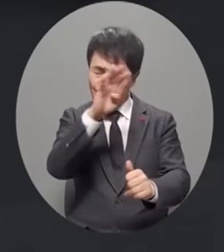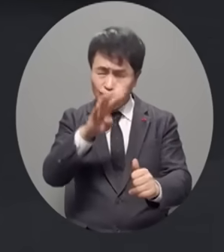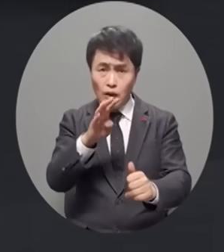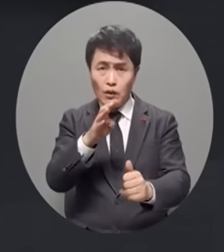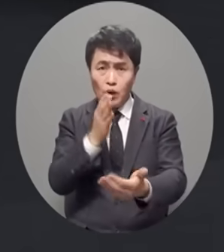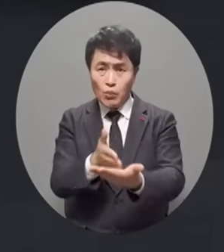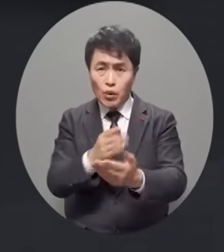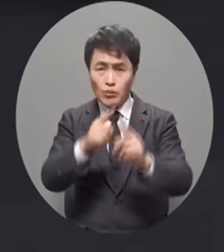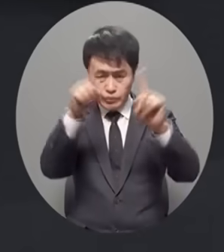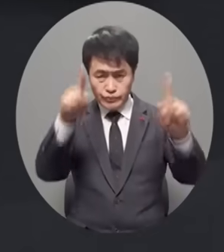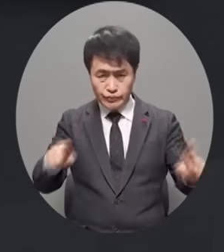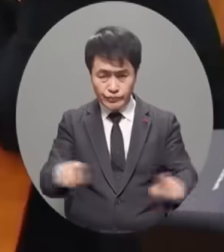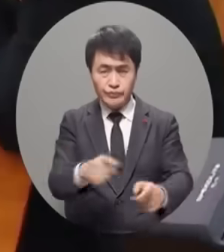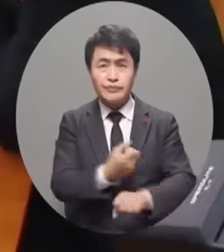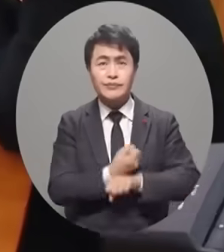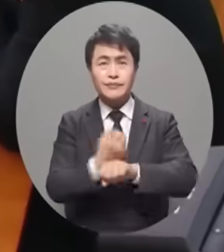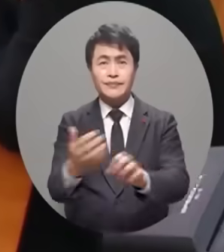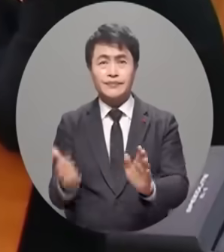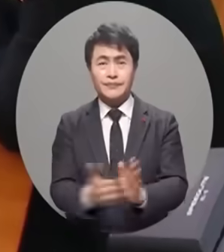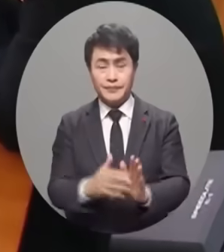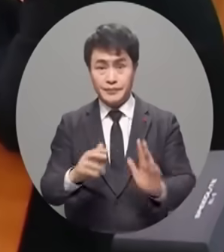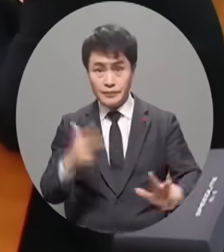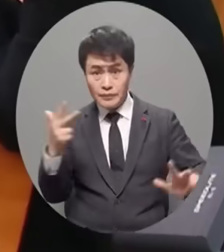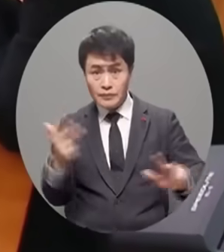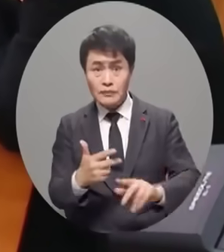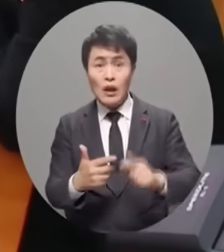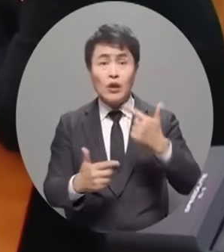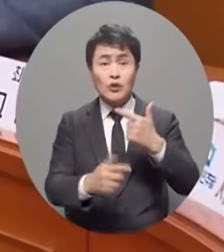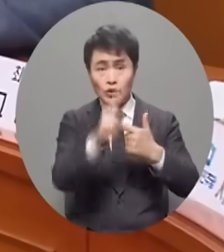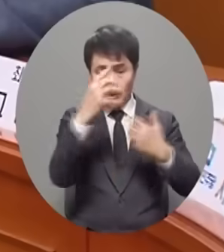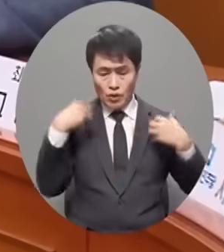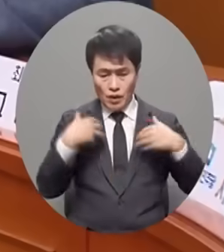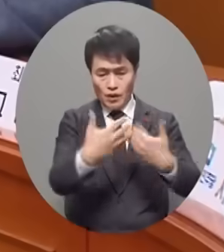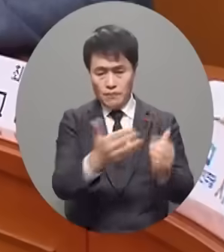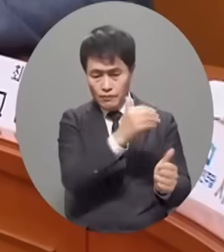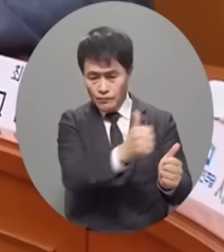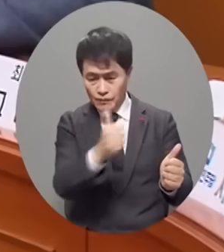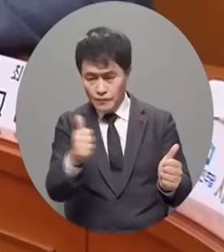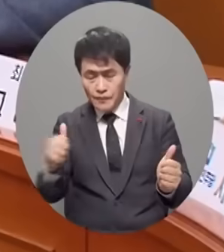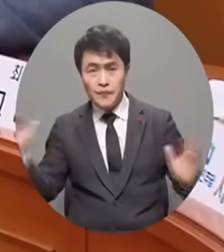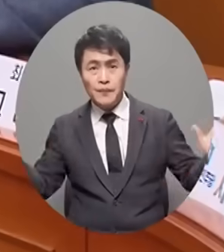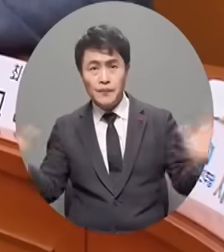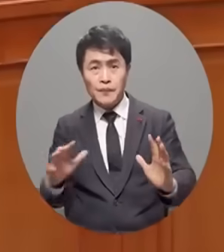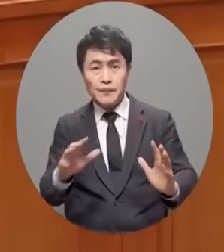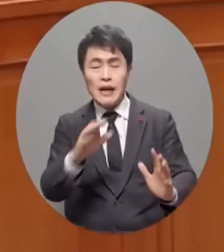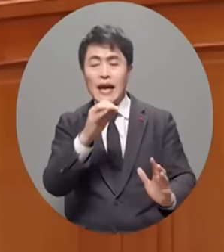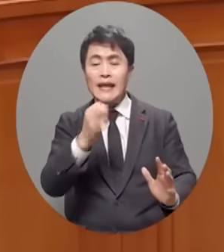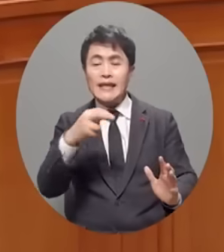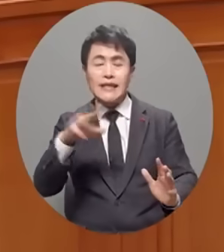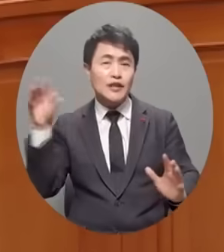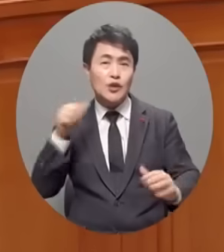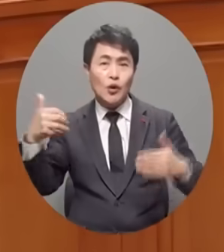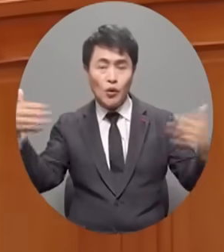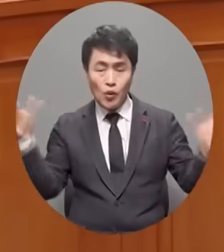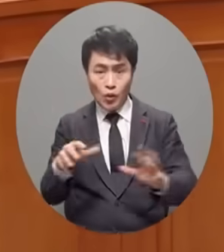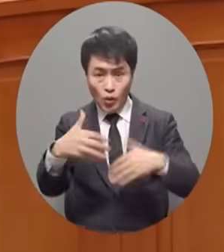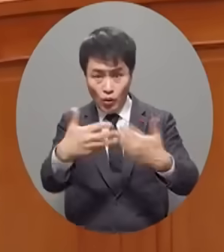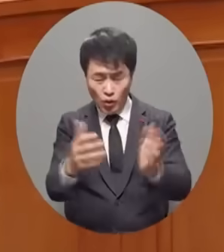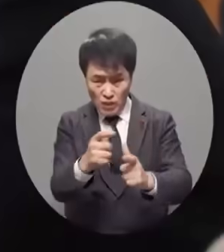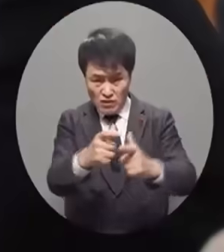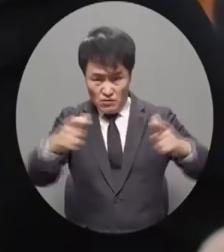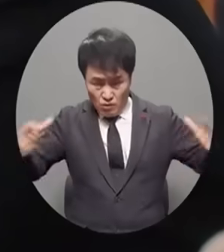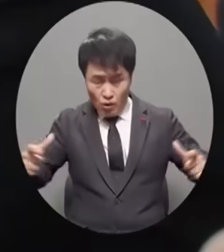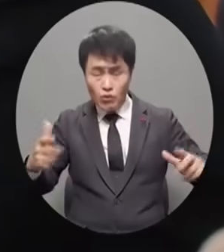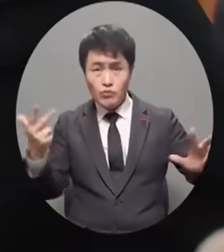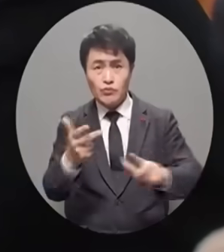보도자료를 배포했습니다. 이번 주는 6개 부처 장관 후보자 인사청문회가 집중된 이른바 슈퍼청문회